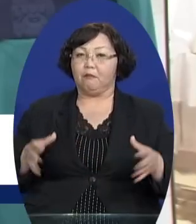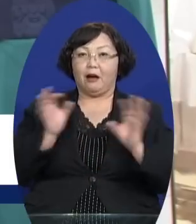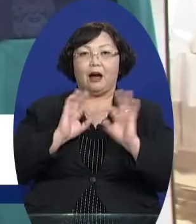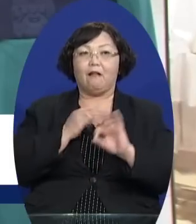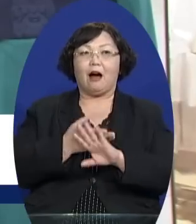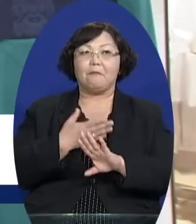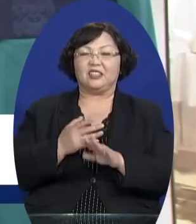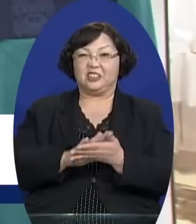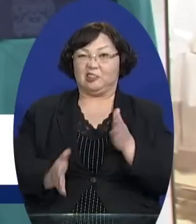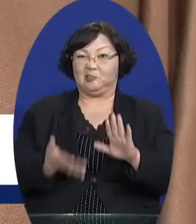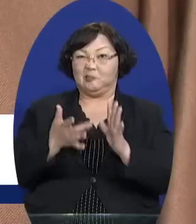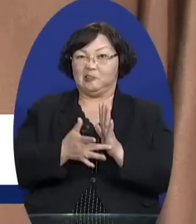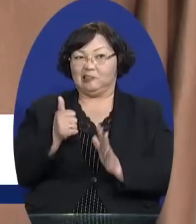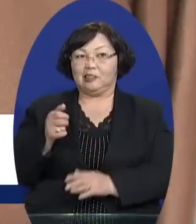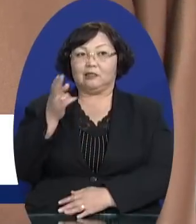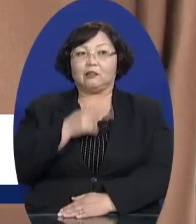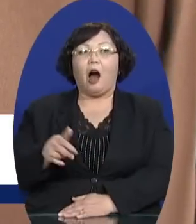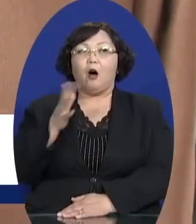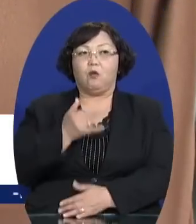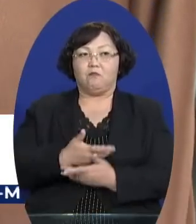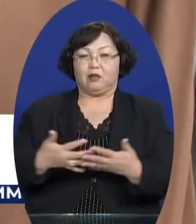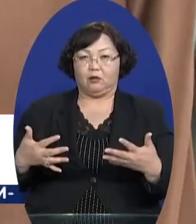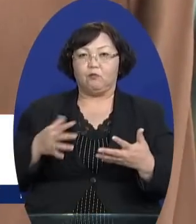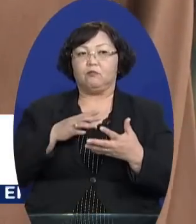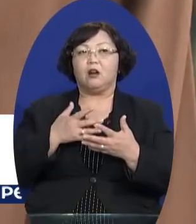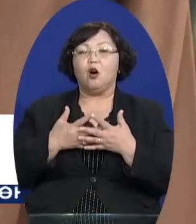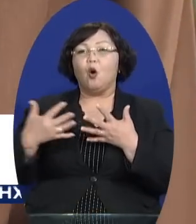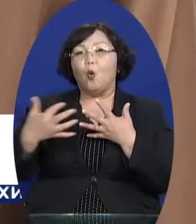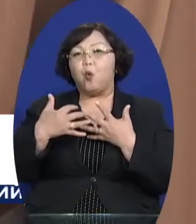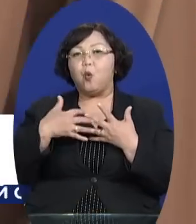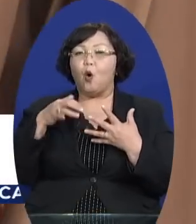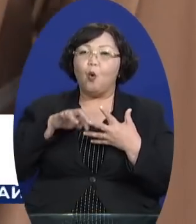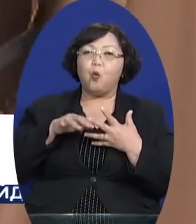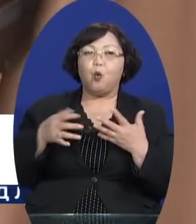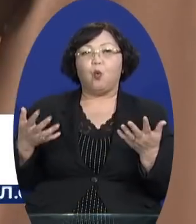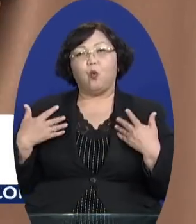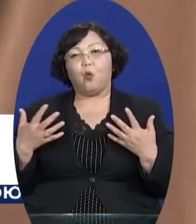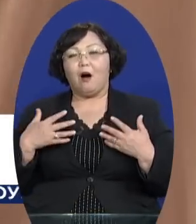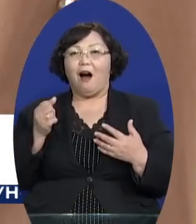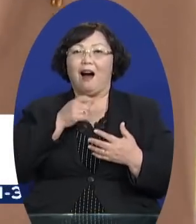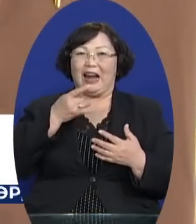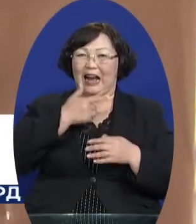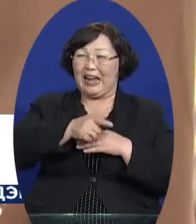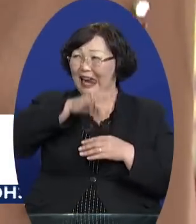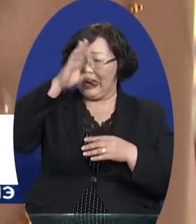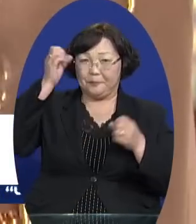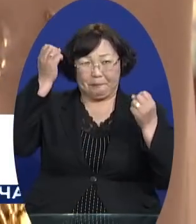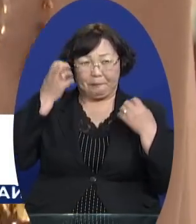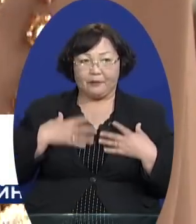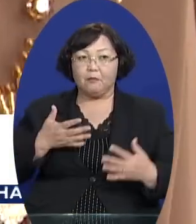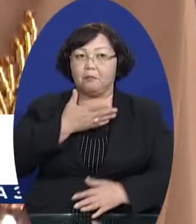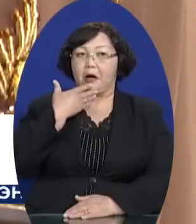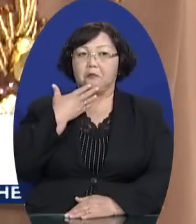шин технологиор хийсэн даав болохоор яг агаарыг үйлчлэхтэй нэвтрүүлж байгаа. Тэгэхээр бол одоо зуны халуун үйлрэл одоо хөлрөн гэж санаа зовлтгүй